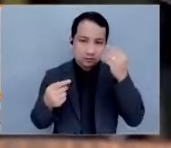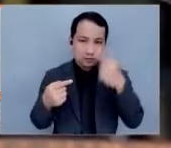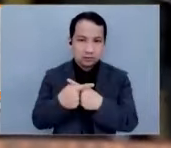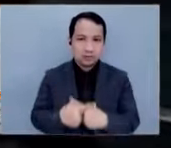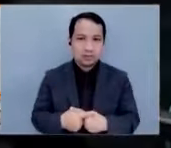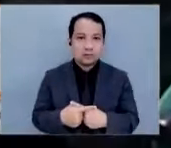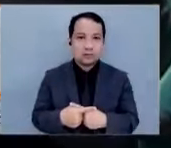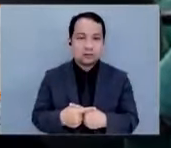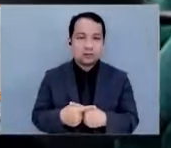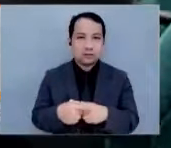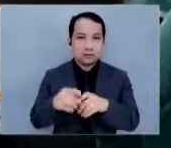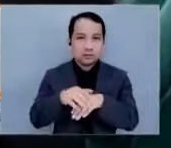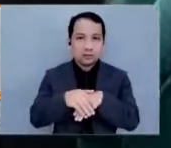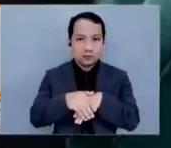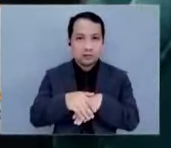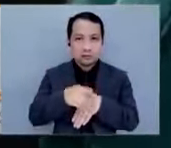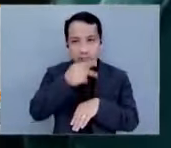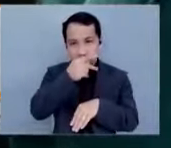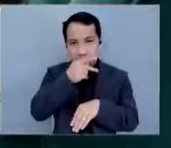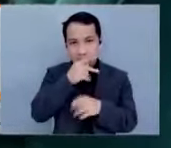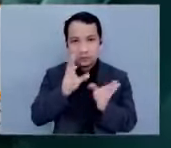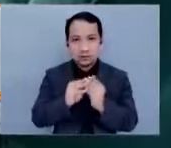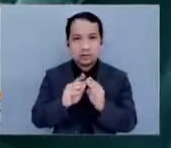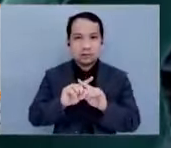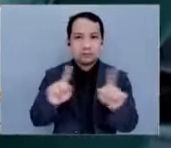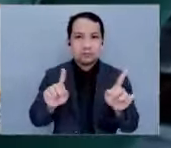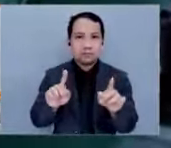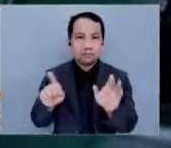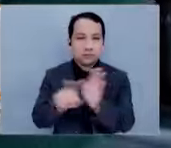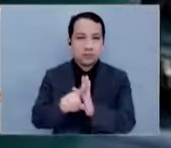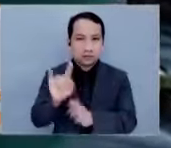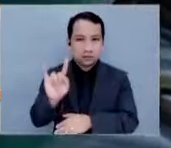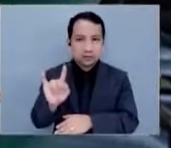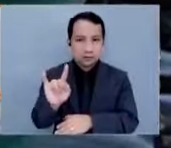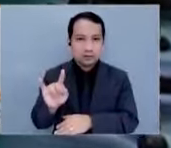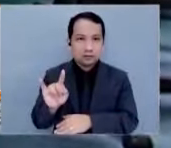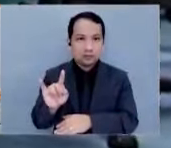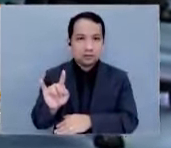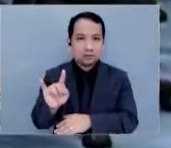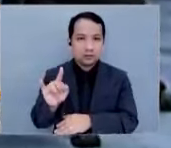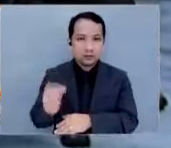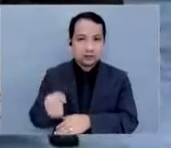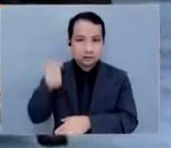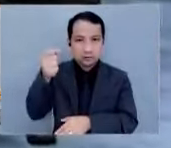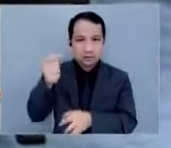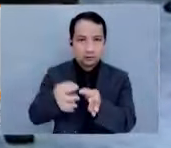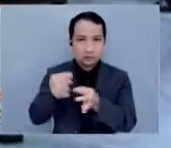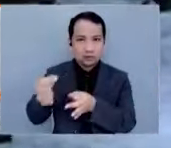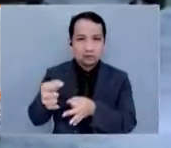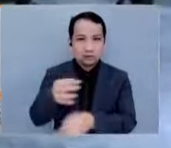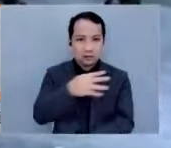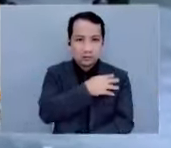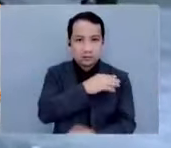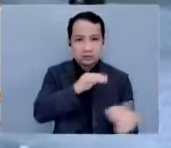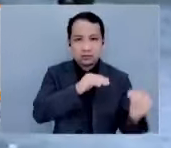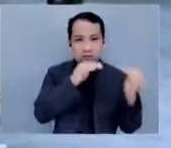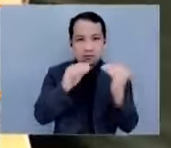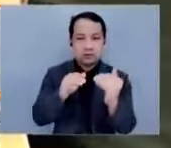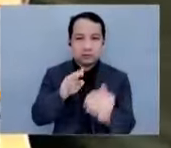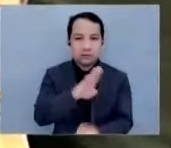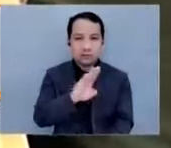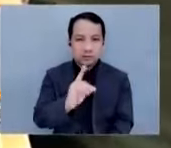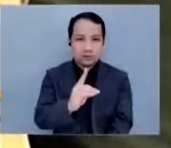executive session kung saan bawal ang media. Sa huli, pinagpaliban ng komisyon ang promotion ni Brigadier General